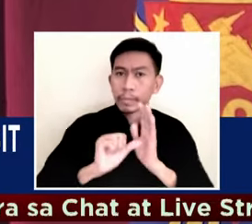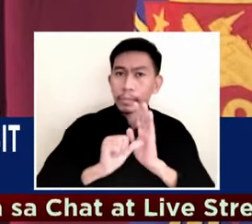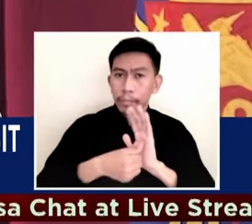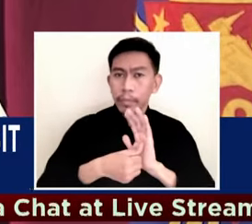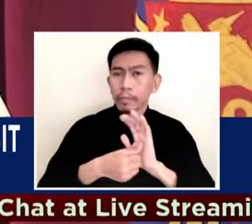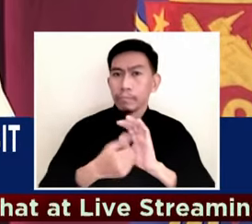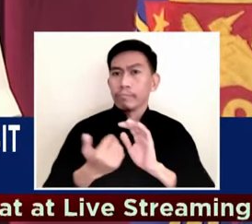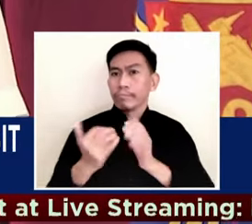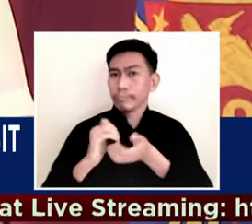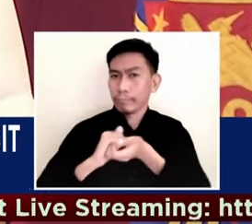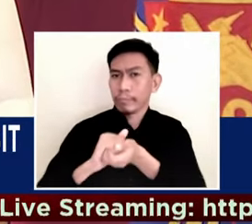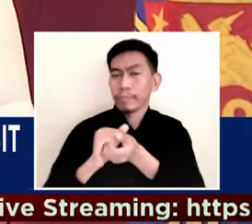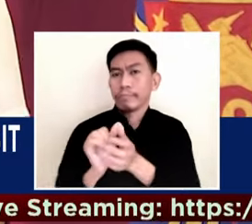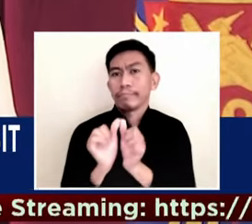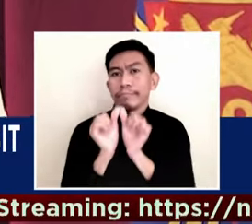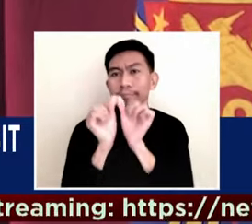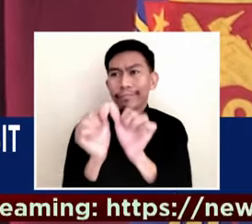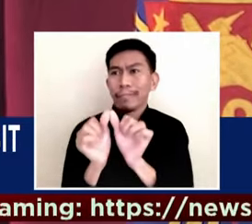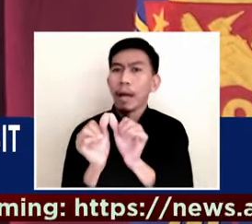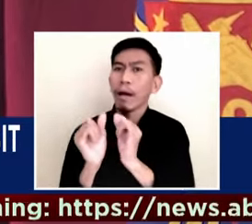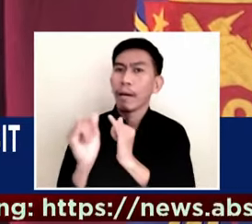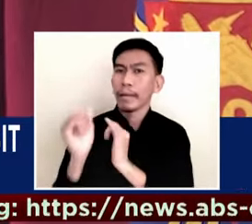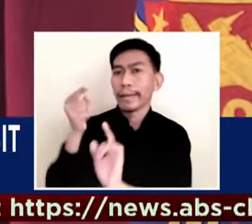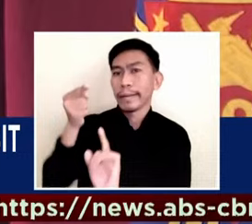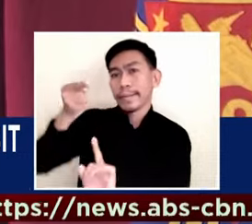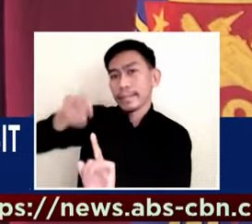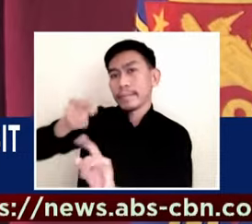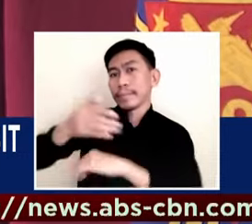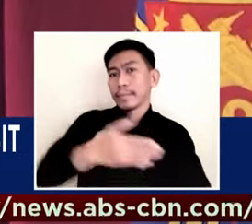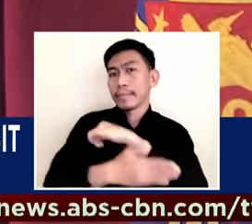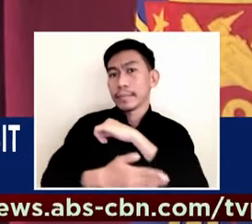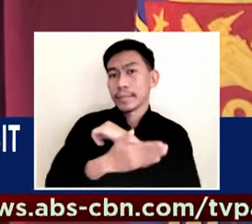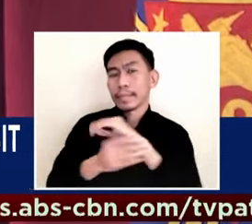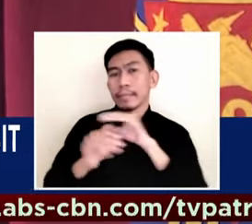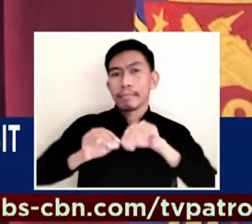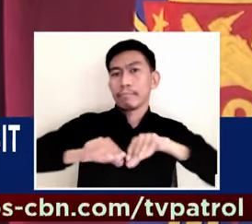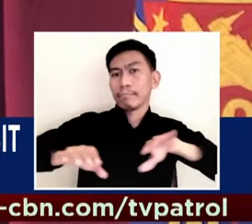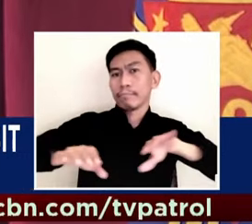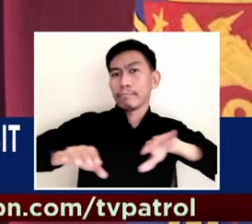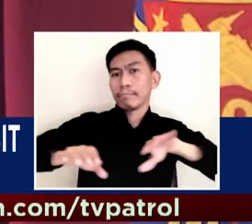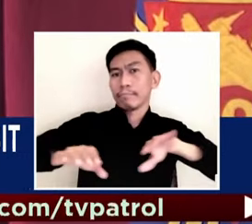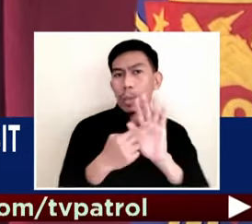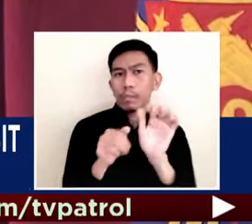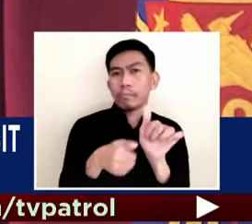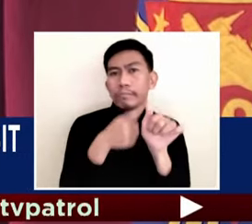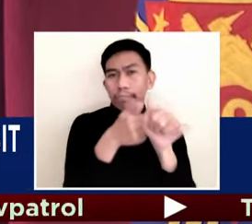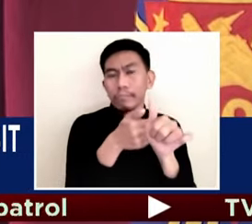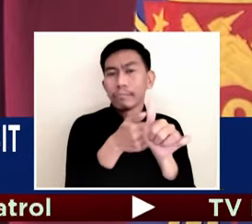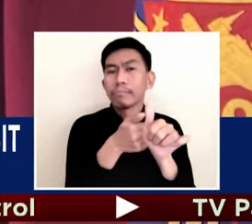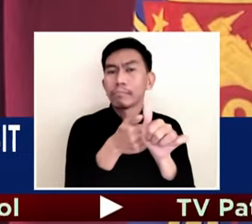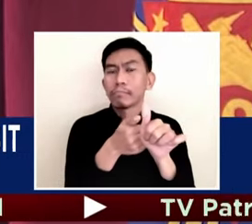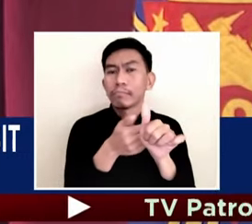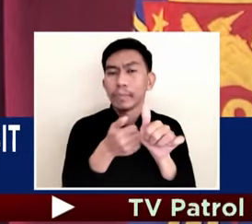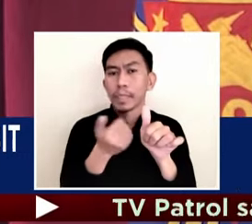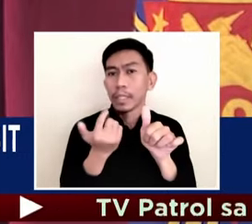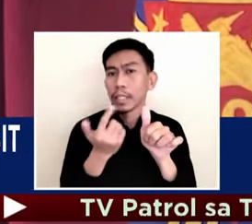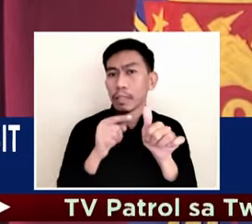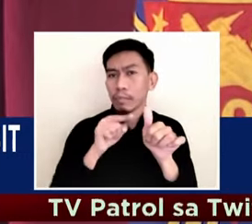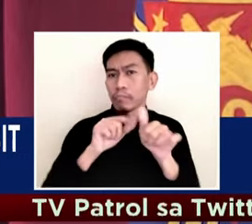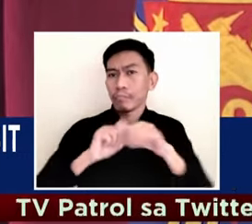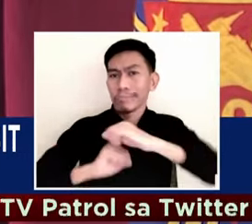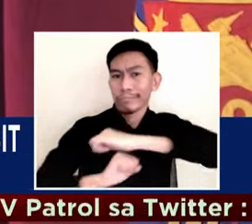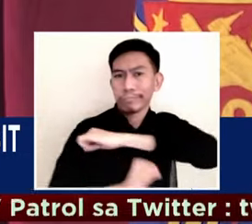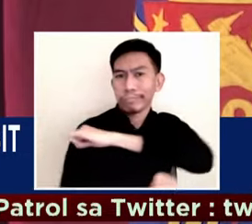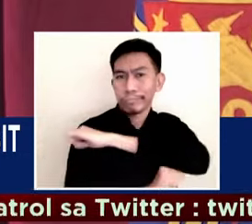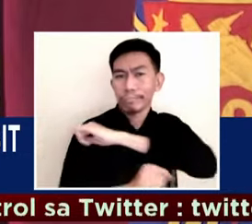with like-minded countries, promoting the rules-based international order, which serves as a cornerstone of global